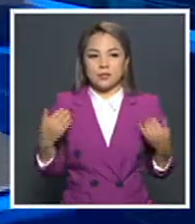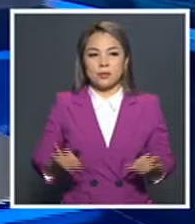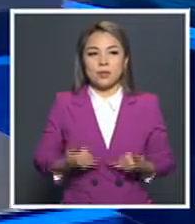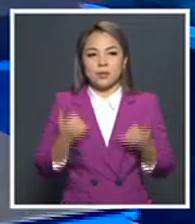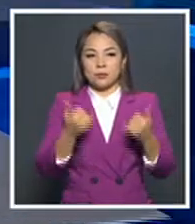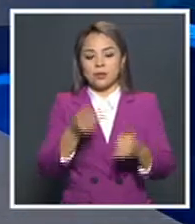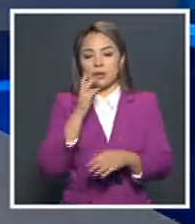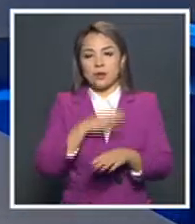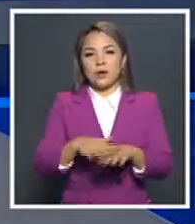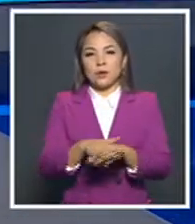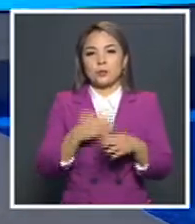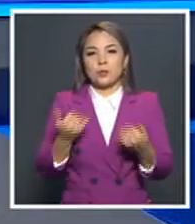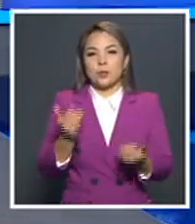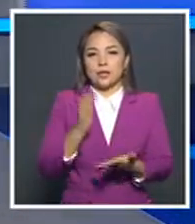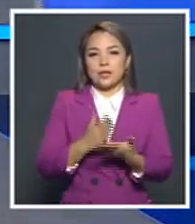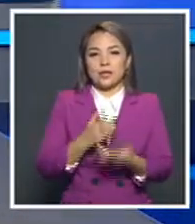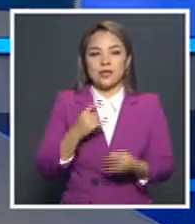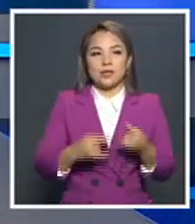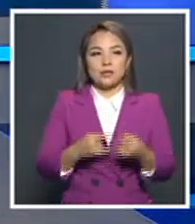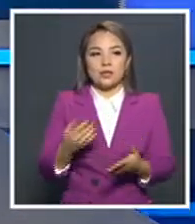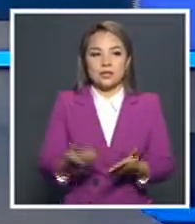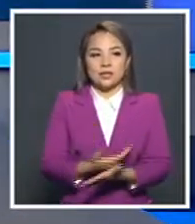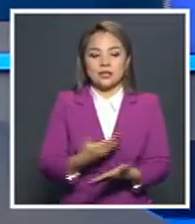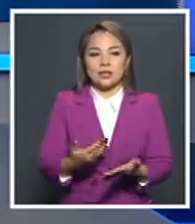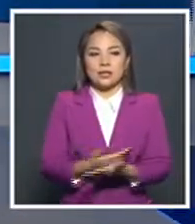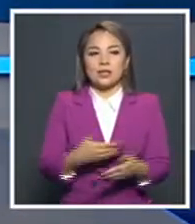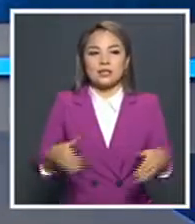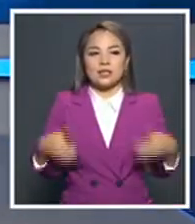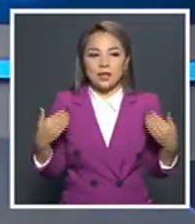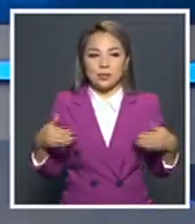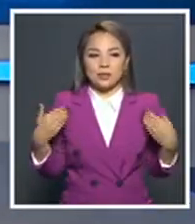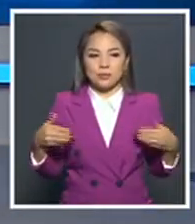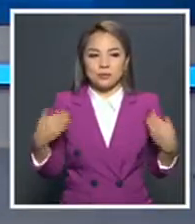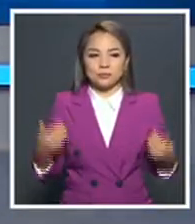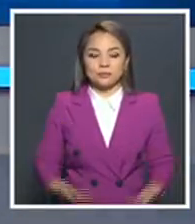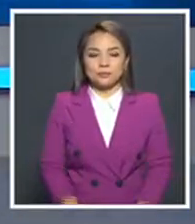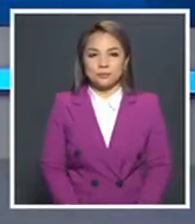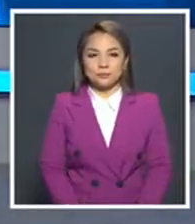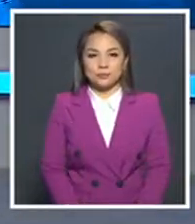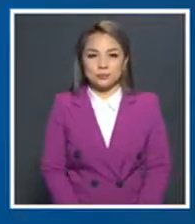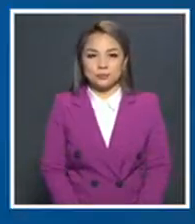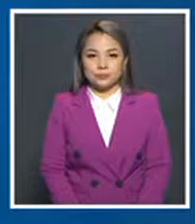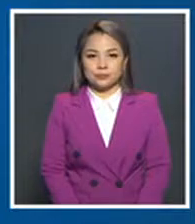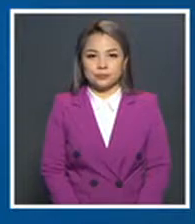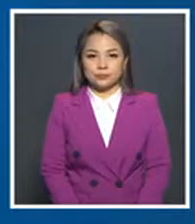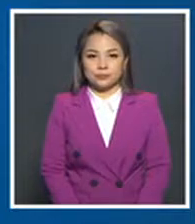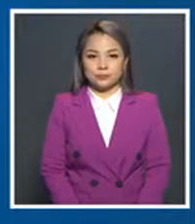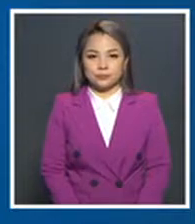Армысыздар, ұлттық арнада ақпарат. Студияда мен Альбина Әшім және сурд аудармашы Шырын Жанғабыл.